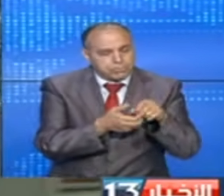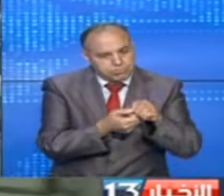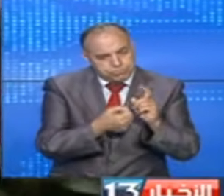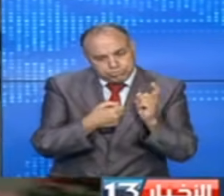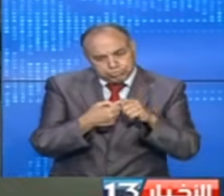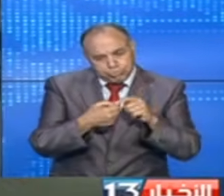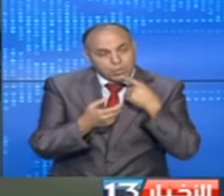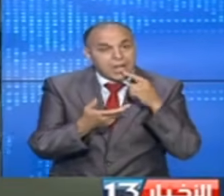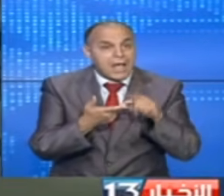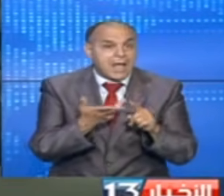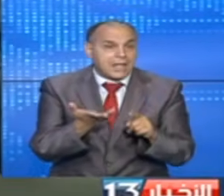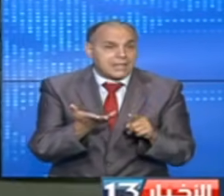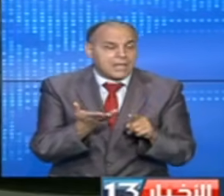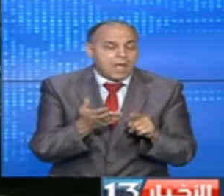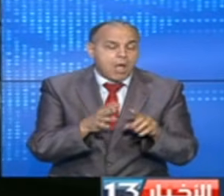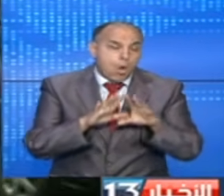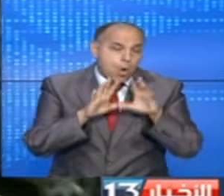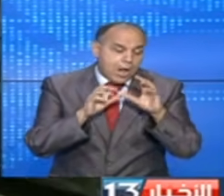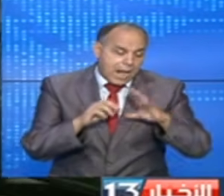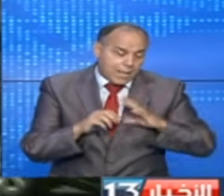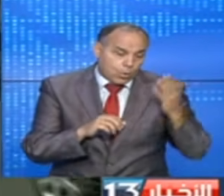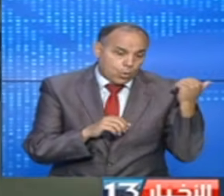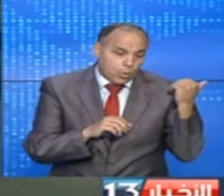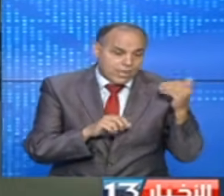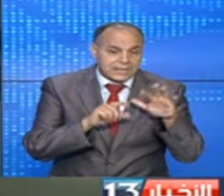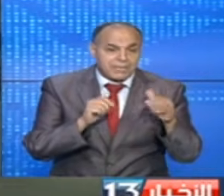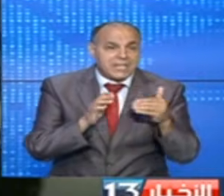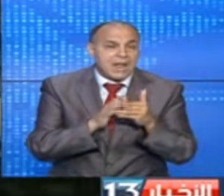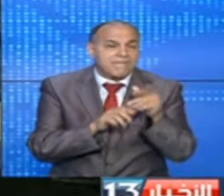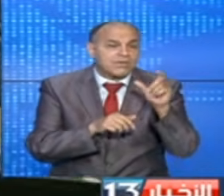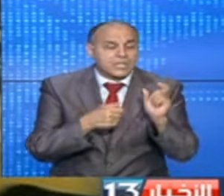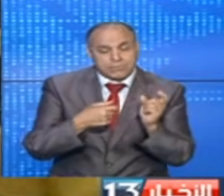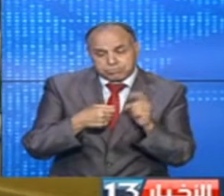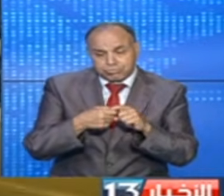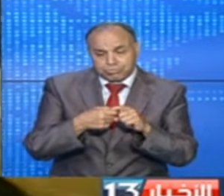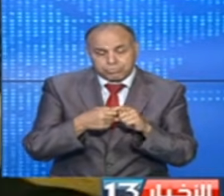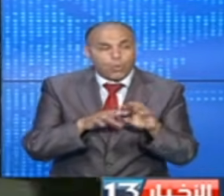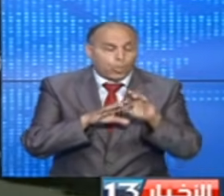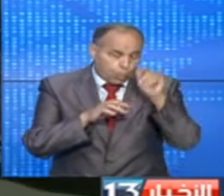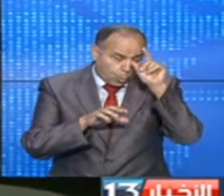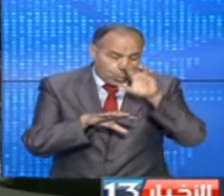المسجلين، والذي لم يتجاوز الى حد الان 70,000 مواطن بكامل الولايه.